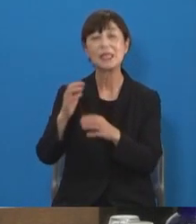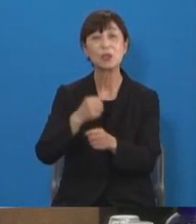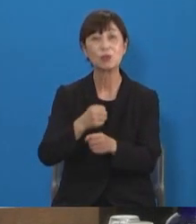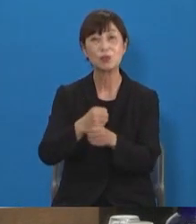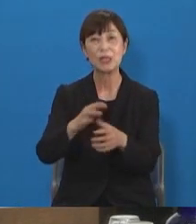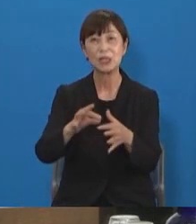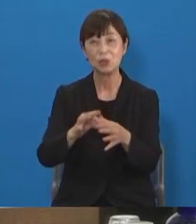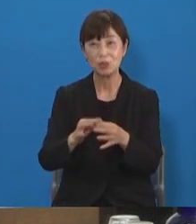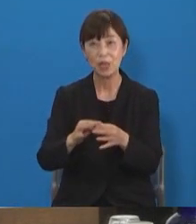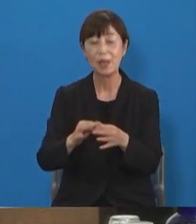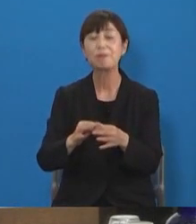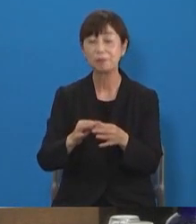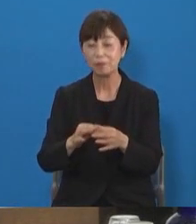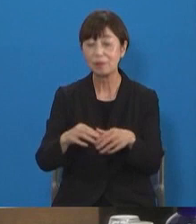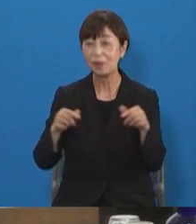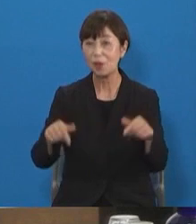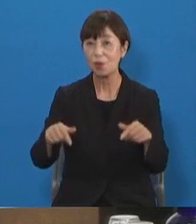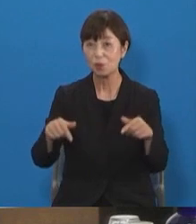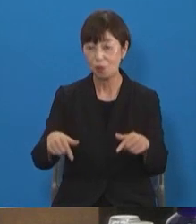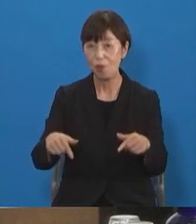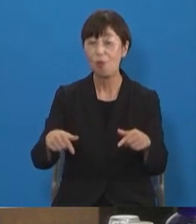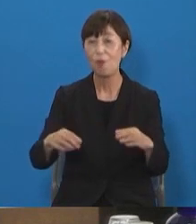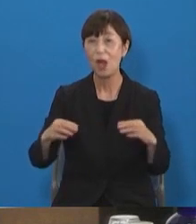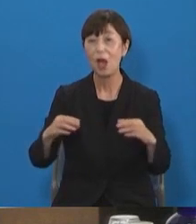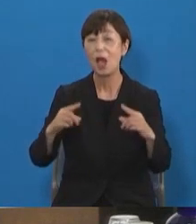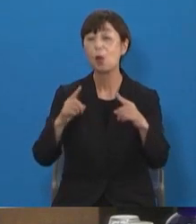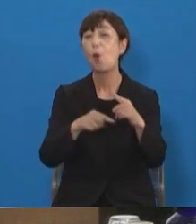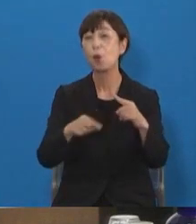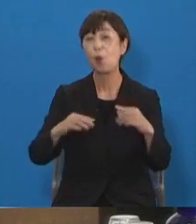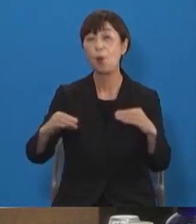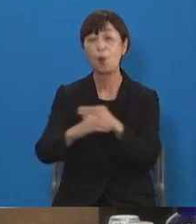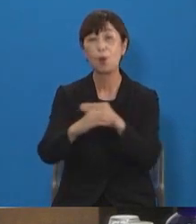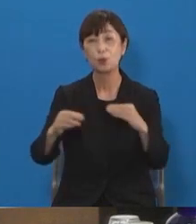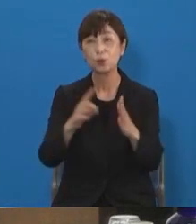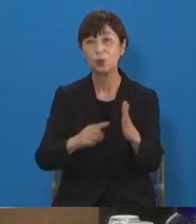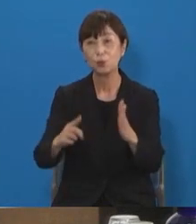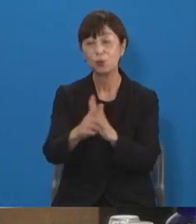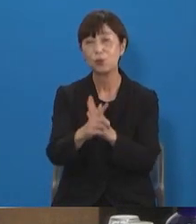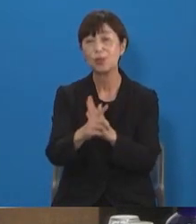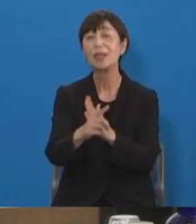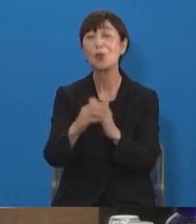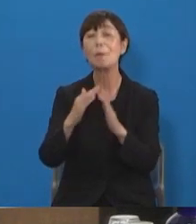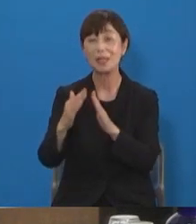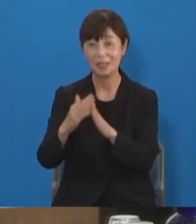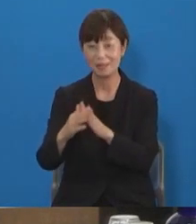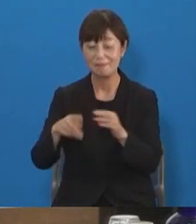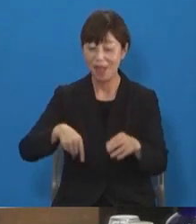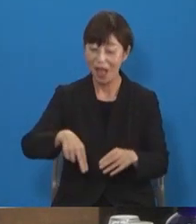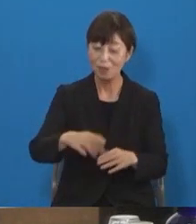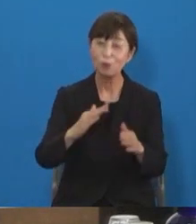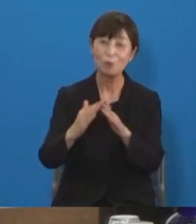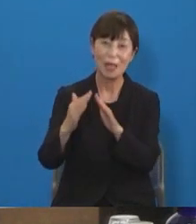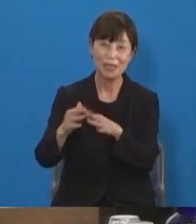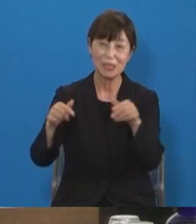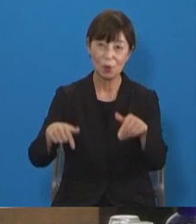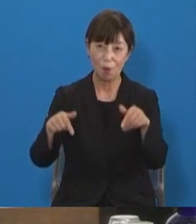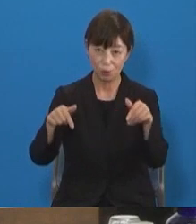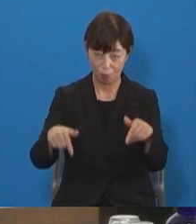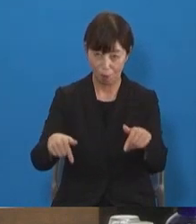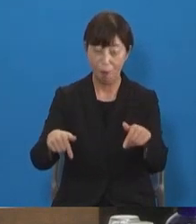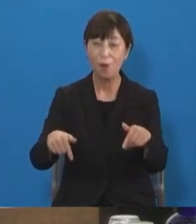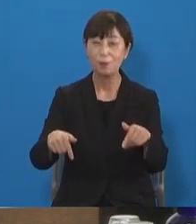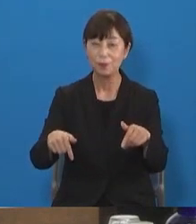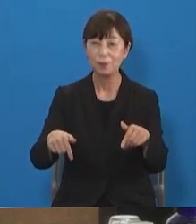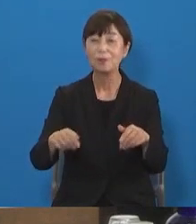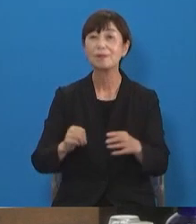交通優先のまちづくりの理念のもとに、歩くまち京都の実現を目指しております。国が推進する大かぶるなまちづ